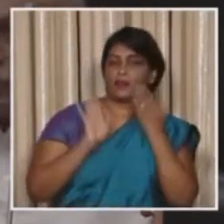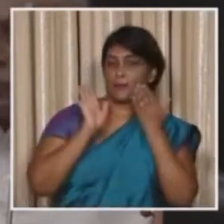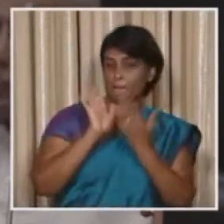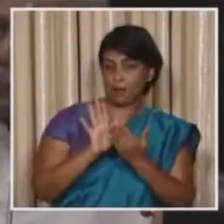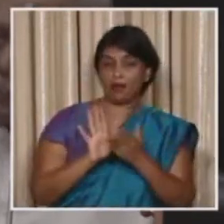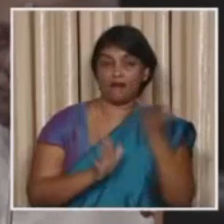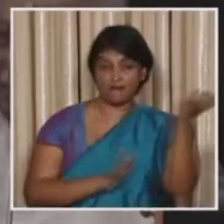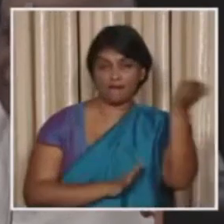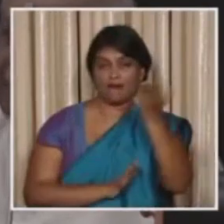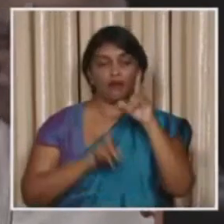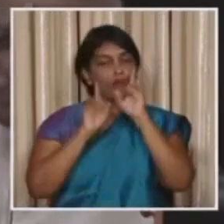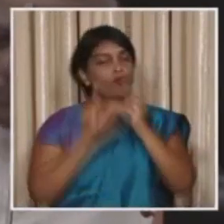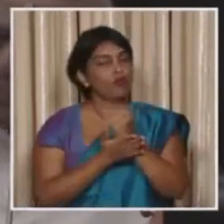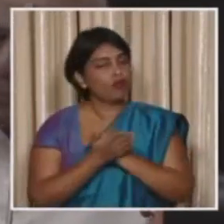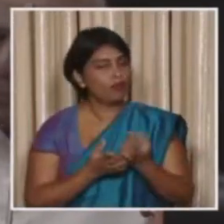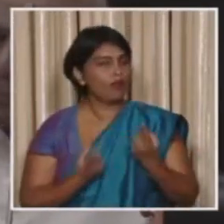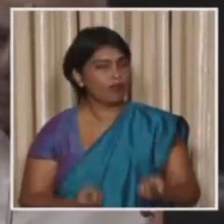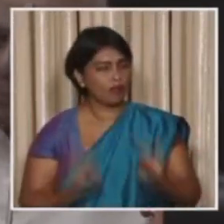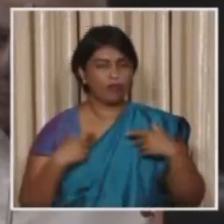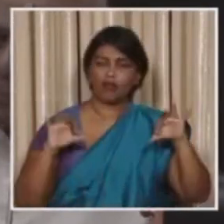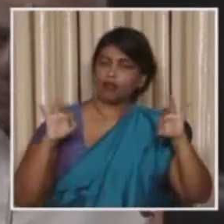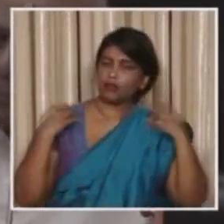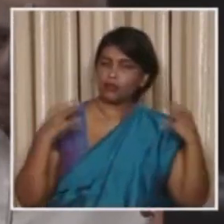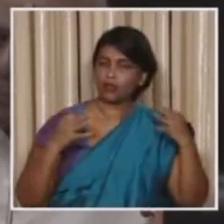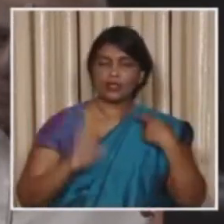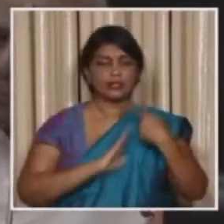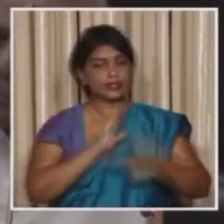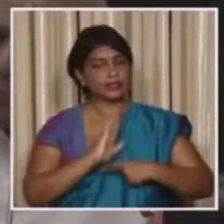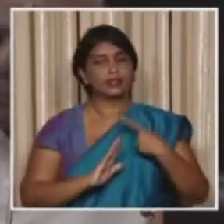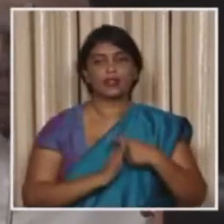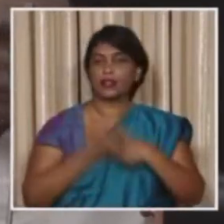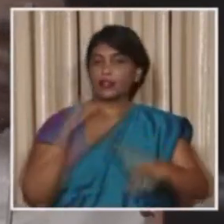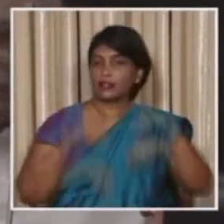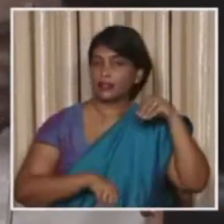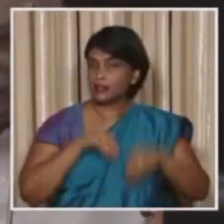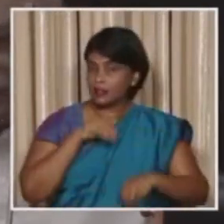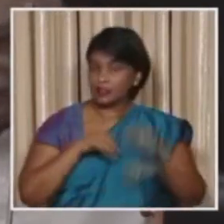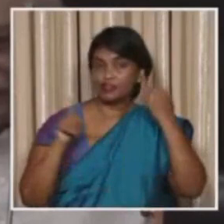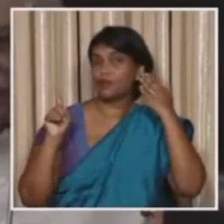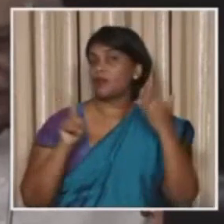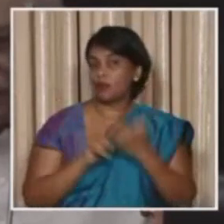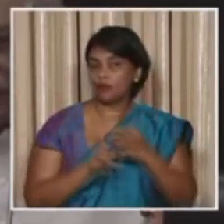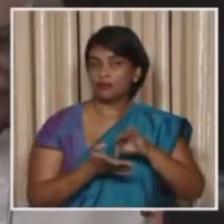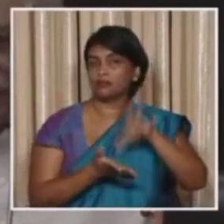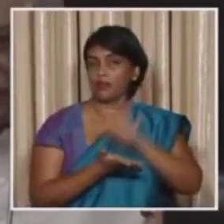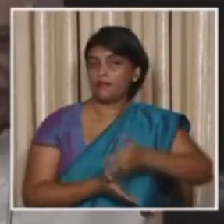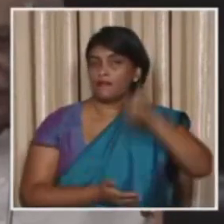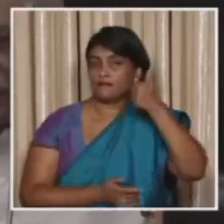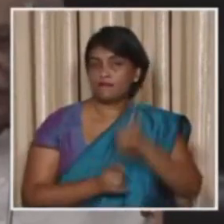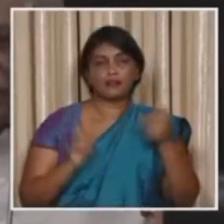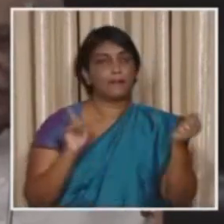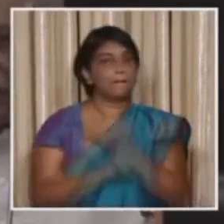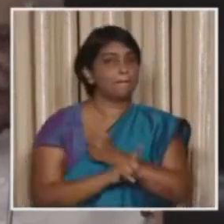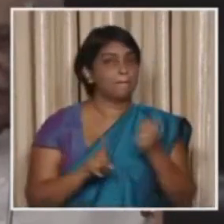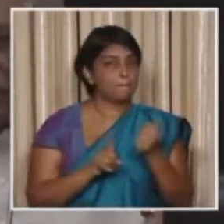ඉන්නවා. හැබැයි ඒ සියලු අඩුපාඩු සහ දුර්වලතා මැද ශ්‍රී ලංකාවේ දේශපාලන මග්ග කෙරෙහි තීරණාත්මක බලපෑමක් ඇති